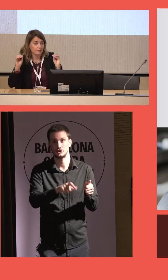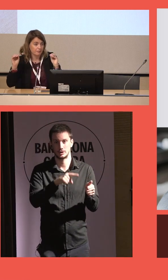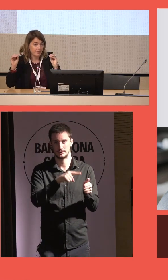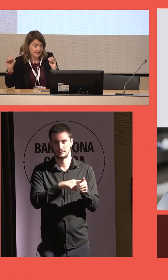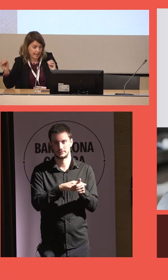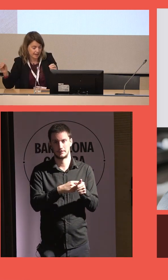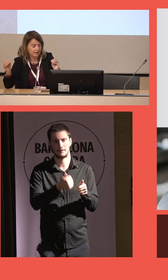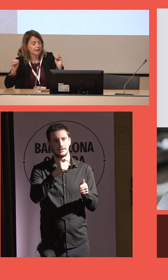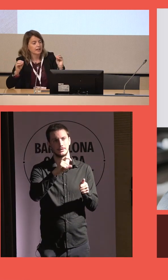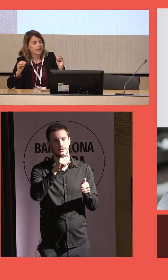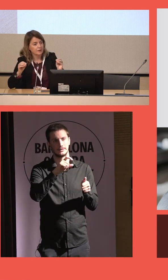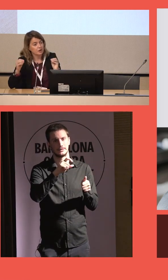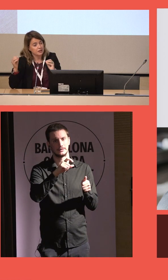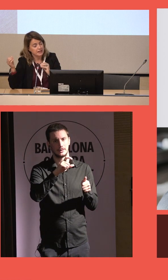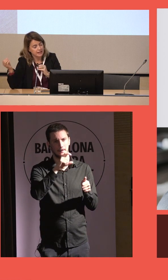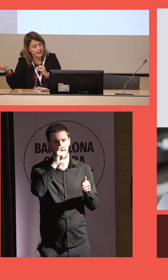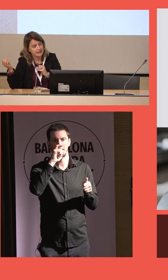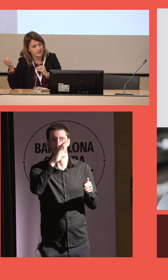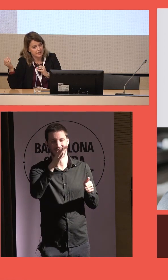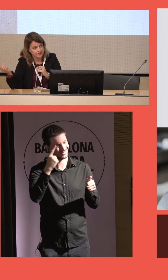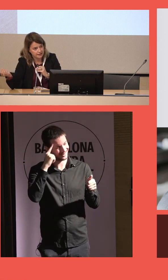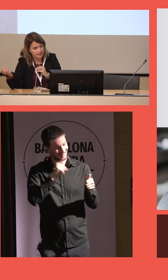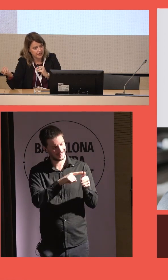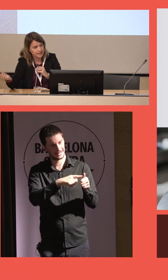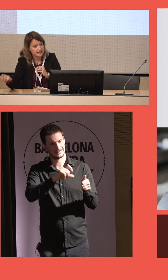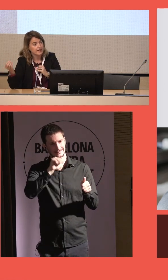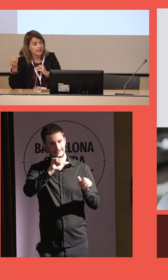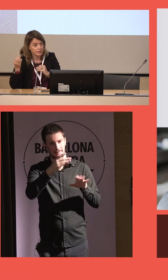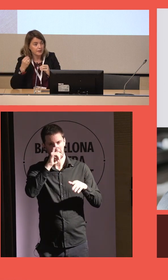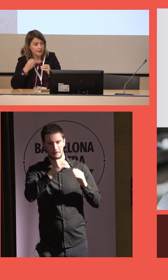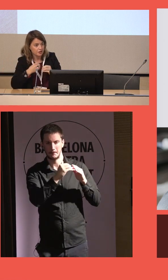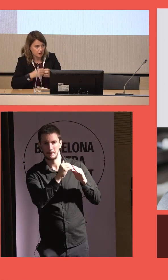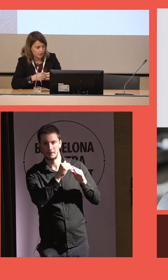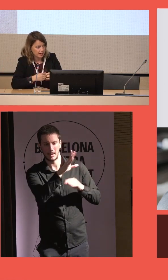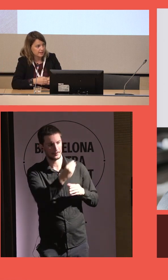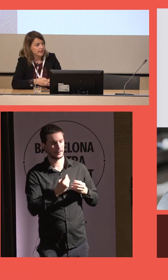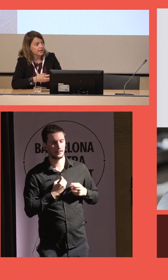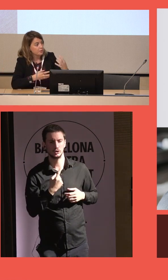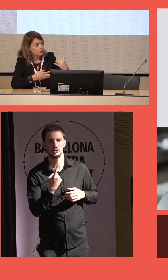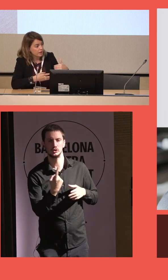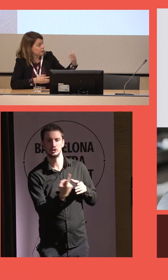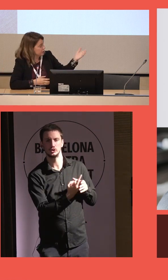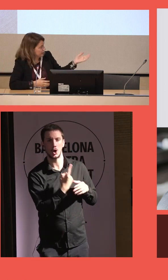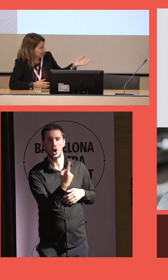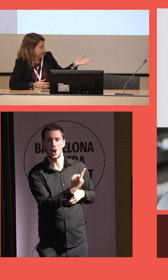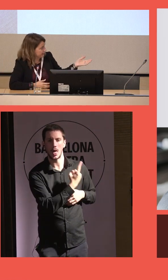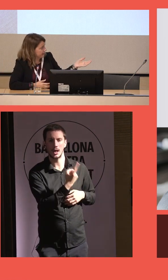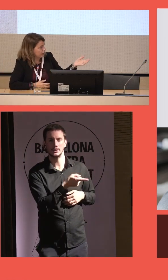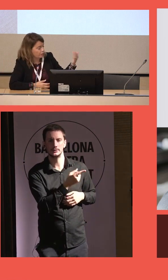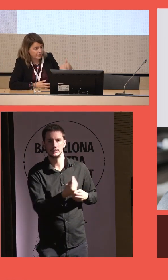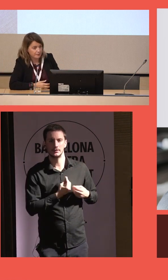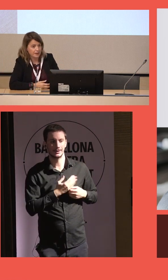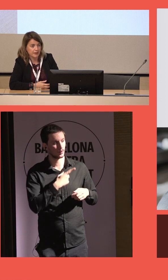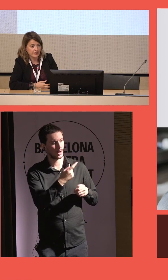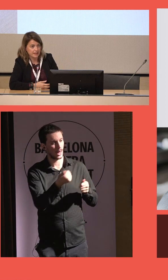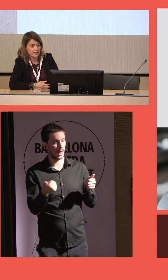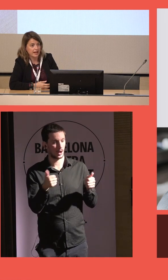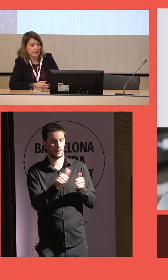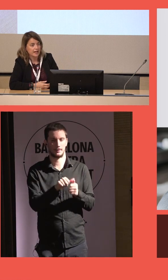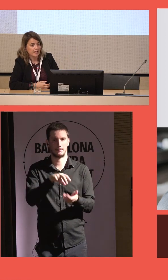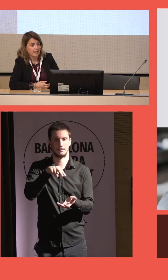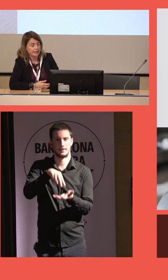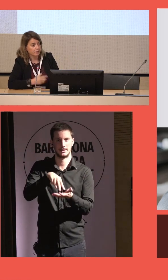a gent més gran a persones més grans de 65 anys que vivien soles i volien d'aquest acompanyament